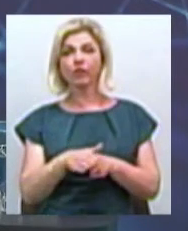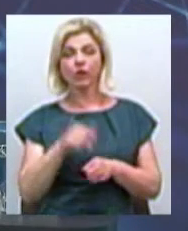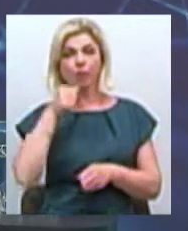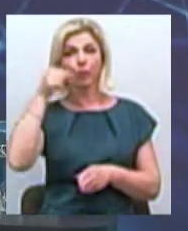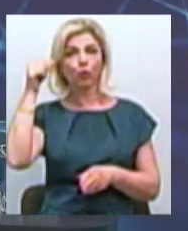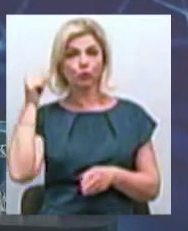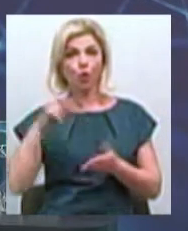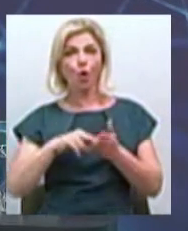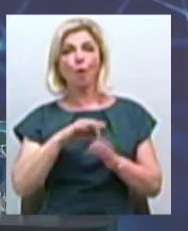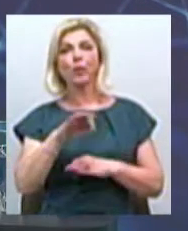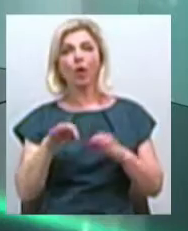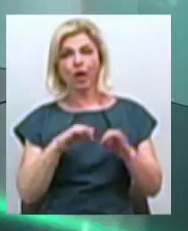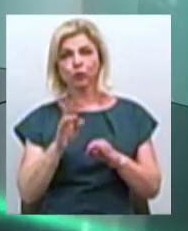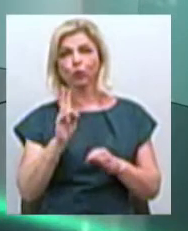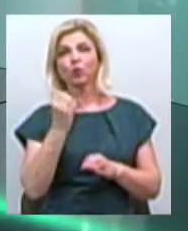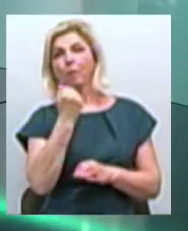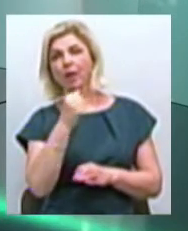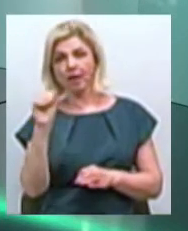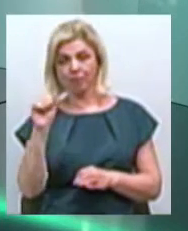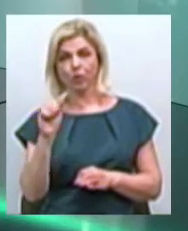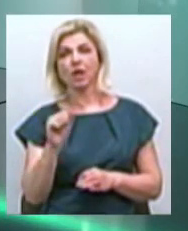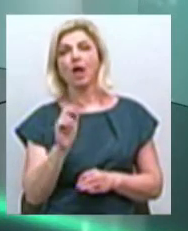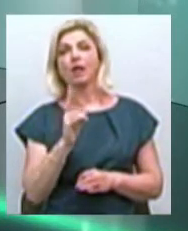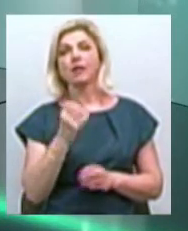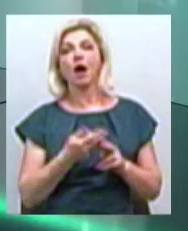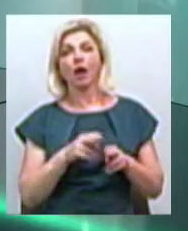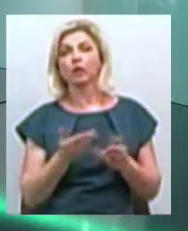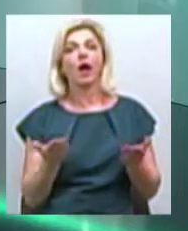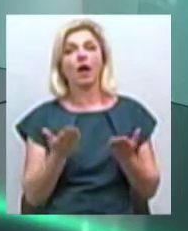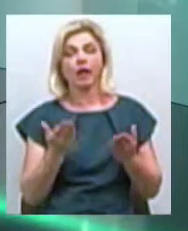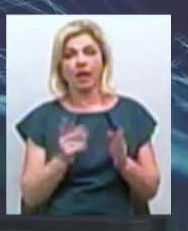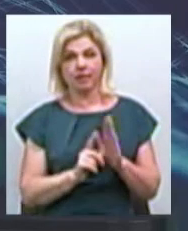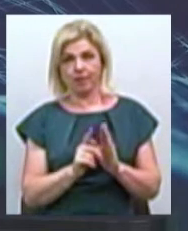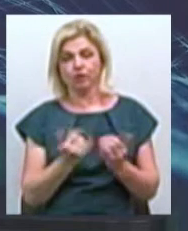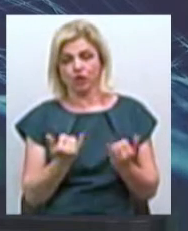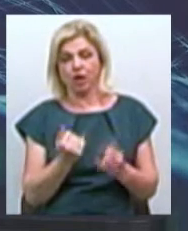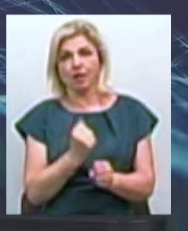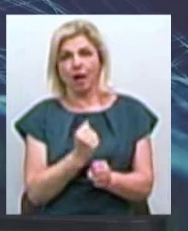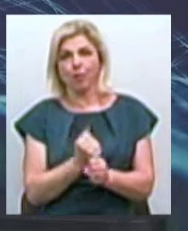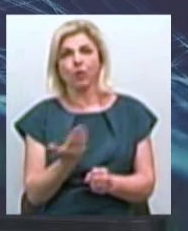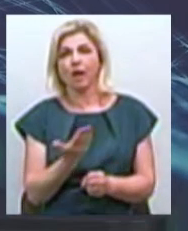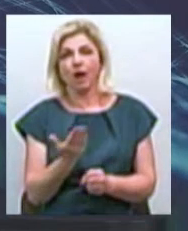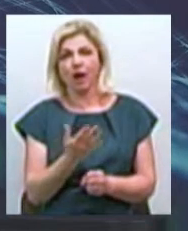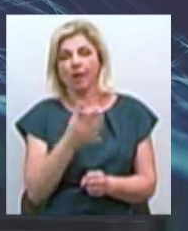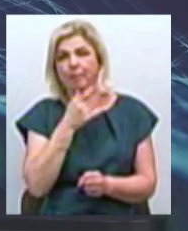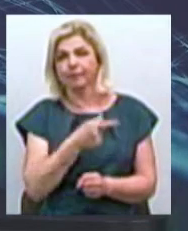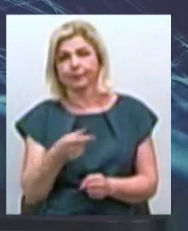проєкти переможців громадського бюджету, на якій вони стадії роботи? Які проєкти, нагадаємо, що у нас 26 проєктів, які